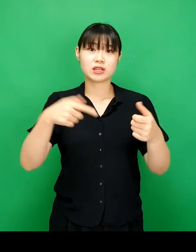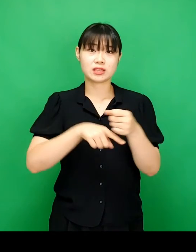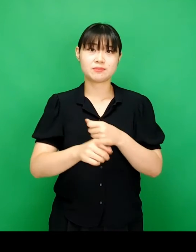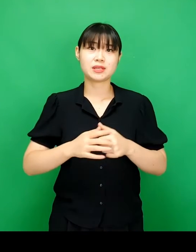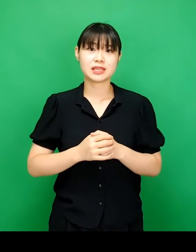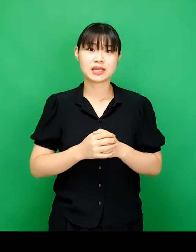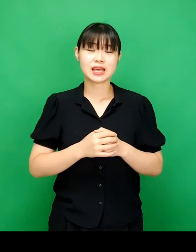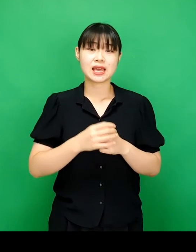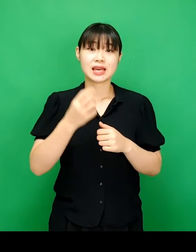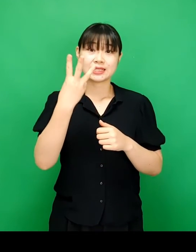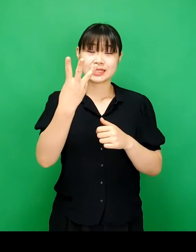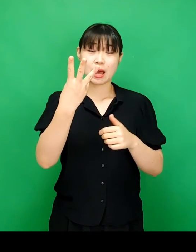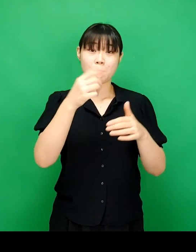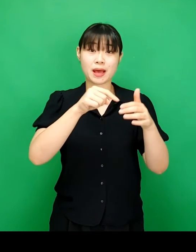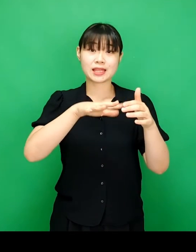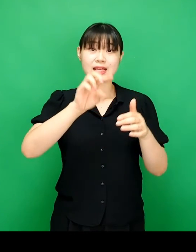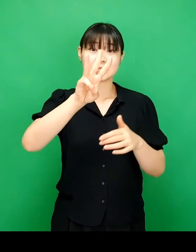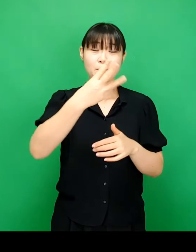6일을 의미합니다.